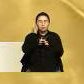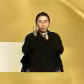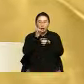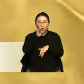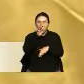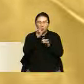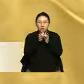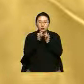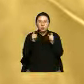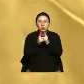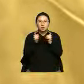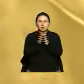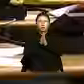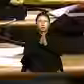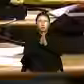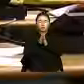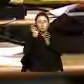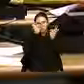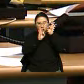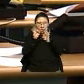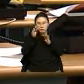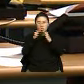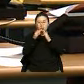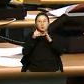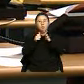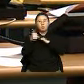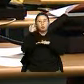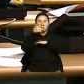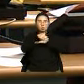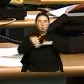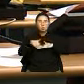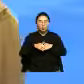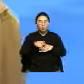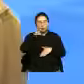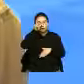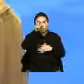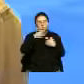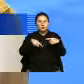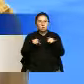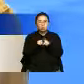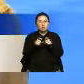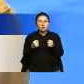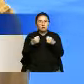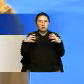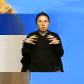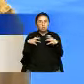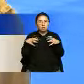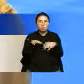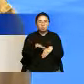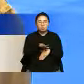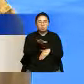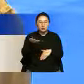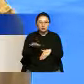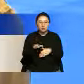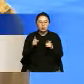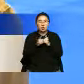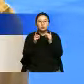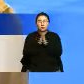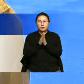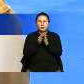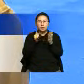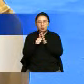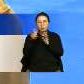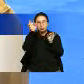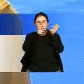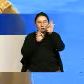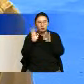되는 사람들은 직접 소재 파악에 나설 계획입니다. 경찰이랑 같이 협력을 해가지고선 저희가 직접 출동을 해서